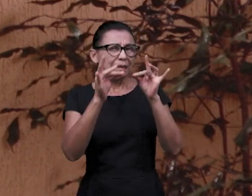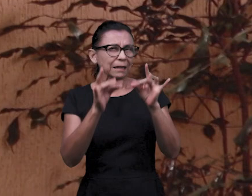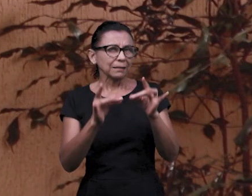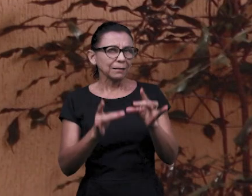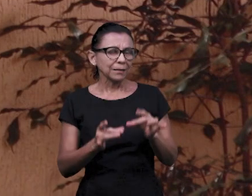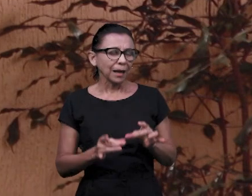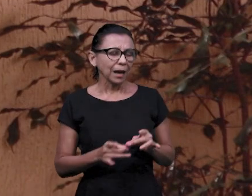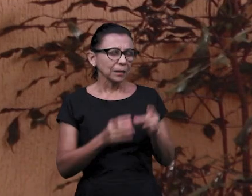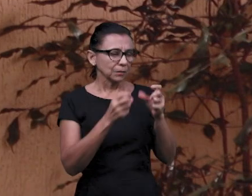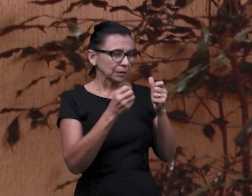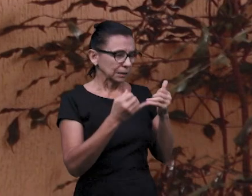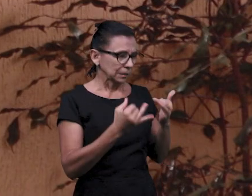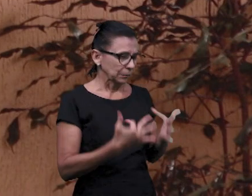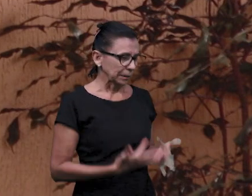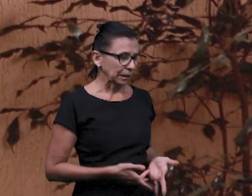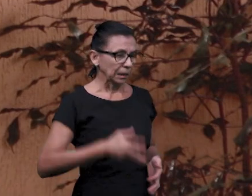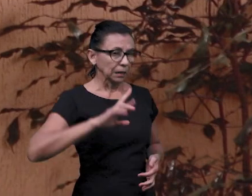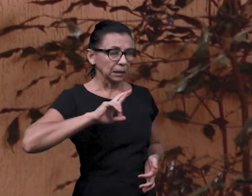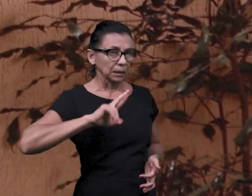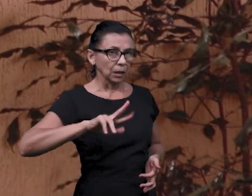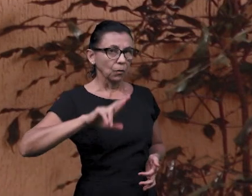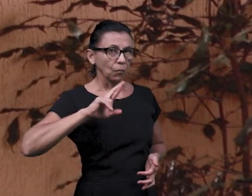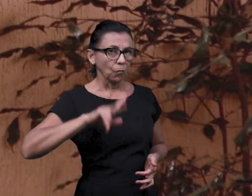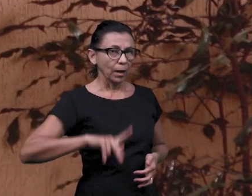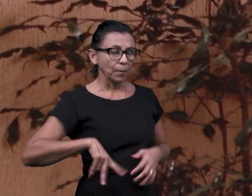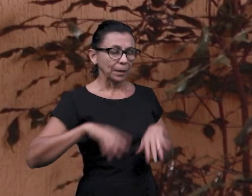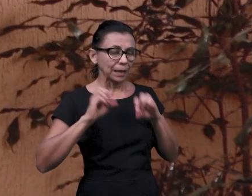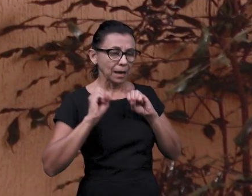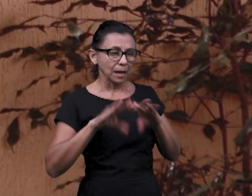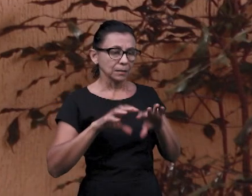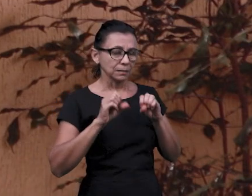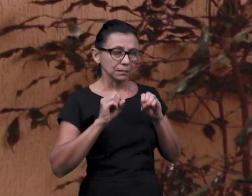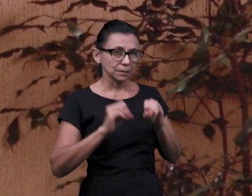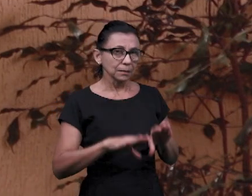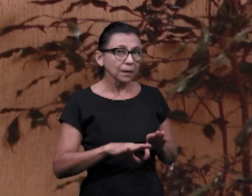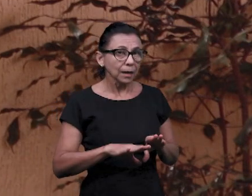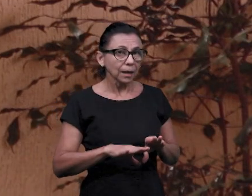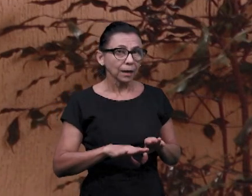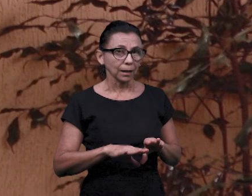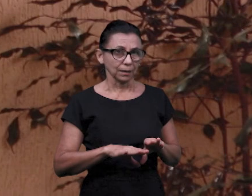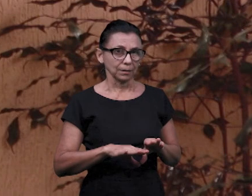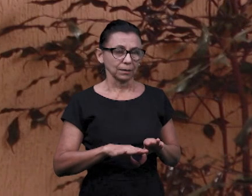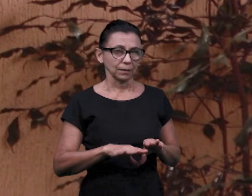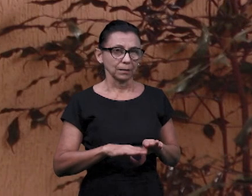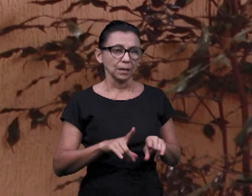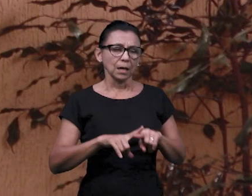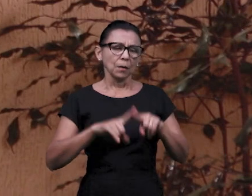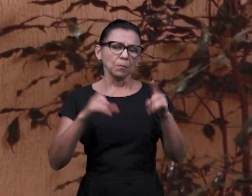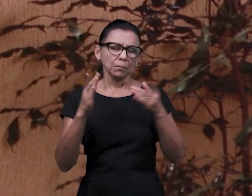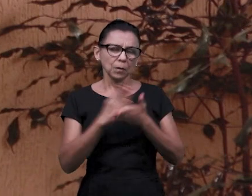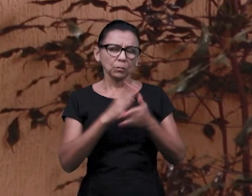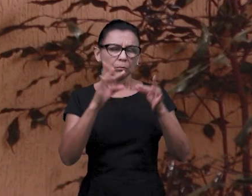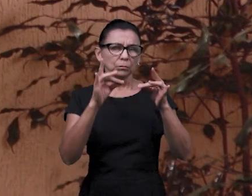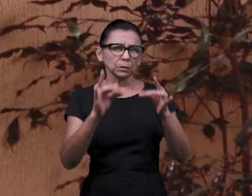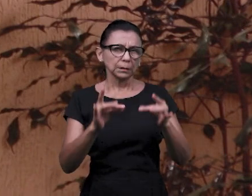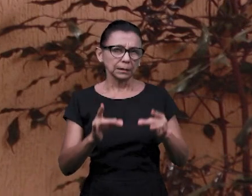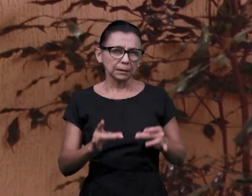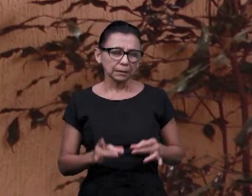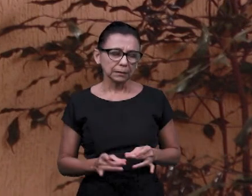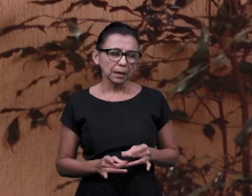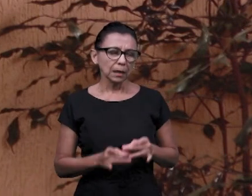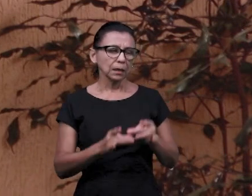autre. Elle ne va pas faire l'étude, mais elle va renforcer un détail plus important,